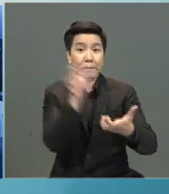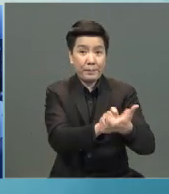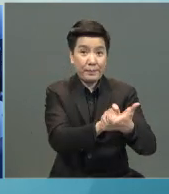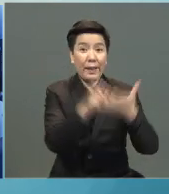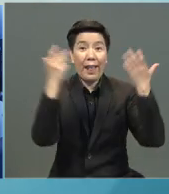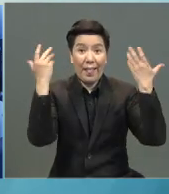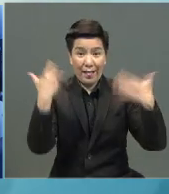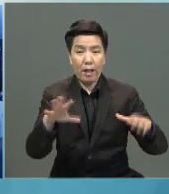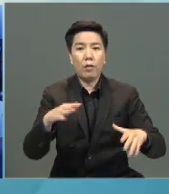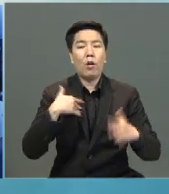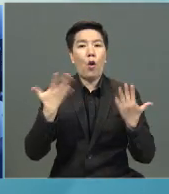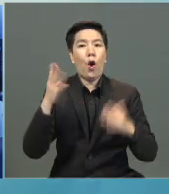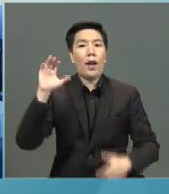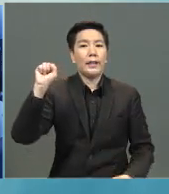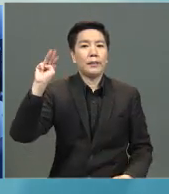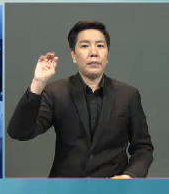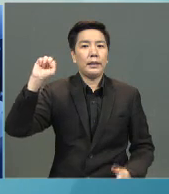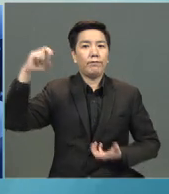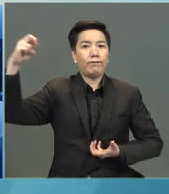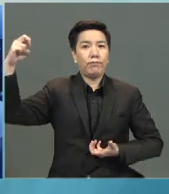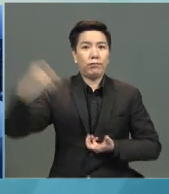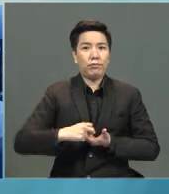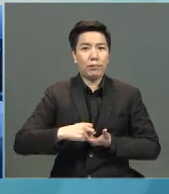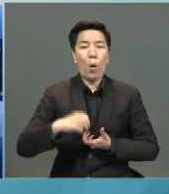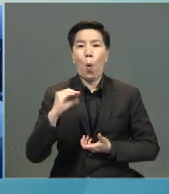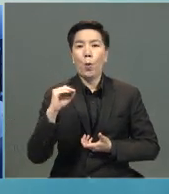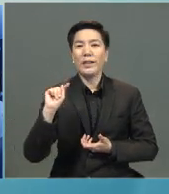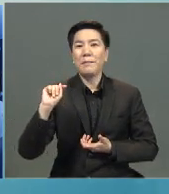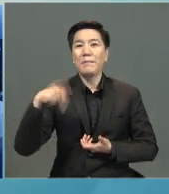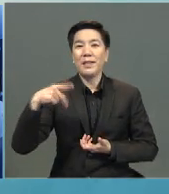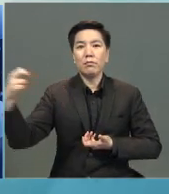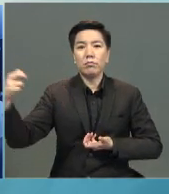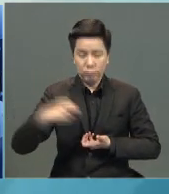ให้เบอร์ไม่จริงก็ได้อะไรอย่างนี้นะครับอันนี้ก็เราจะแก้ไขปัญหานี้นะครับนะครับก็ใส่เบอร์โทรศัพท์เข้าไปนะครับทันทีที่ท่านใส่เบอร์โทรศัพท์เข้าไปนะครับท่านก็จะได้SMSในที่เป็น otp